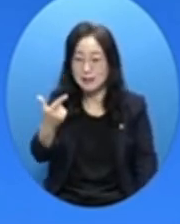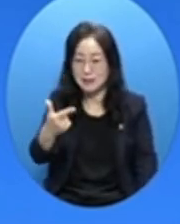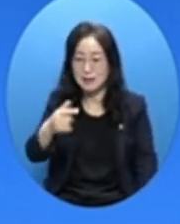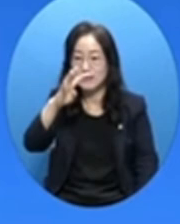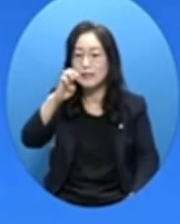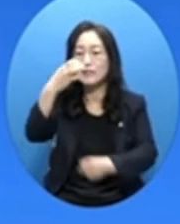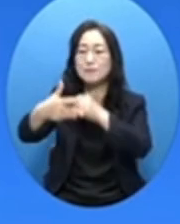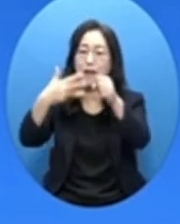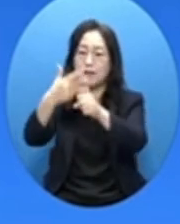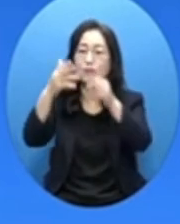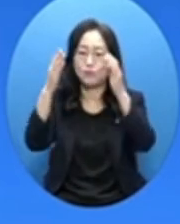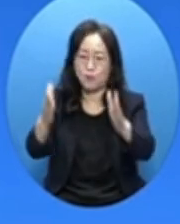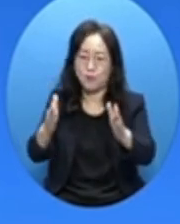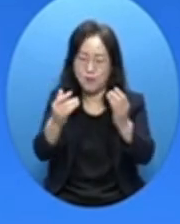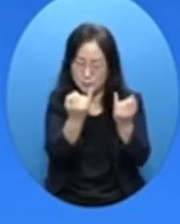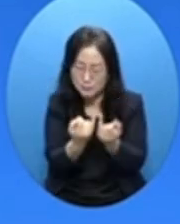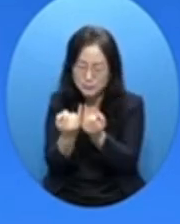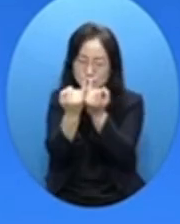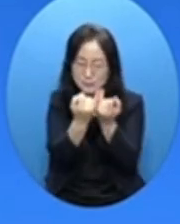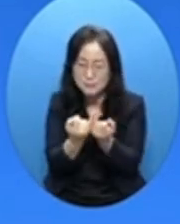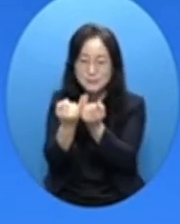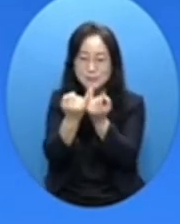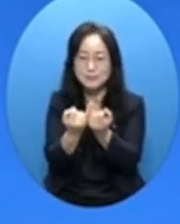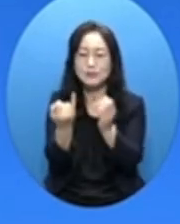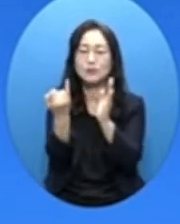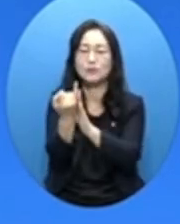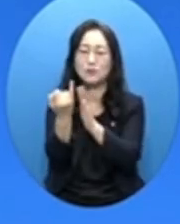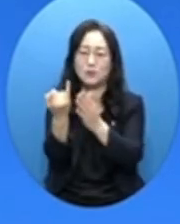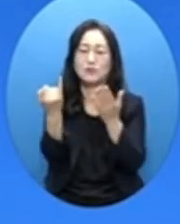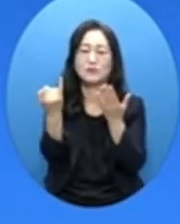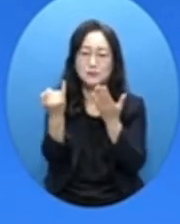같이 함께 있으면서 도와주고